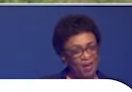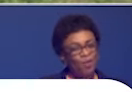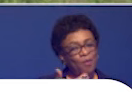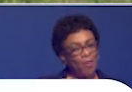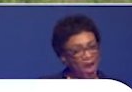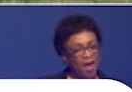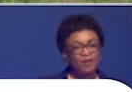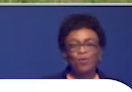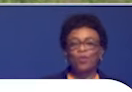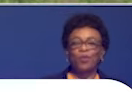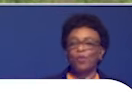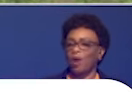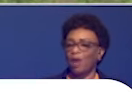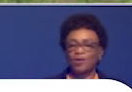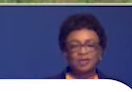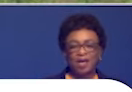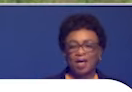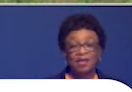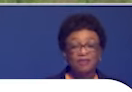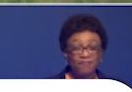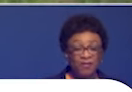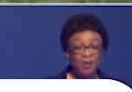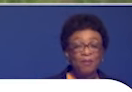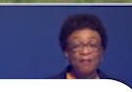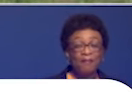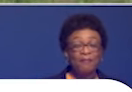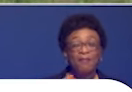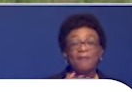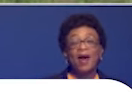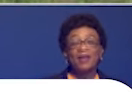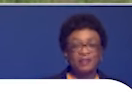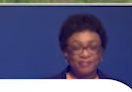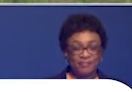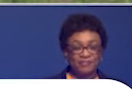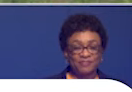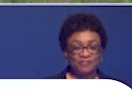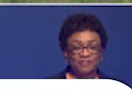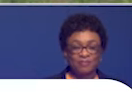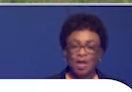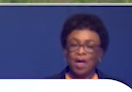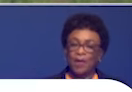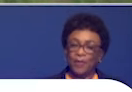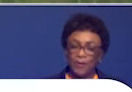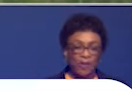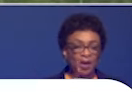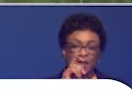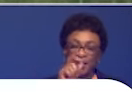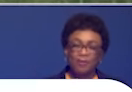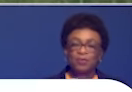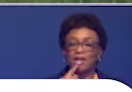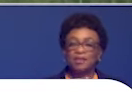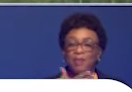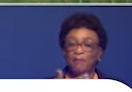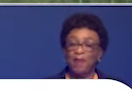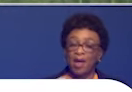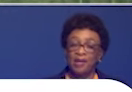Tulishangaa; Inawezekanajemajikushika moto?Ilikushawishika,kilamtuanasema kwambamajihaya